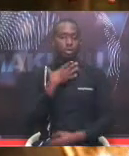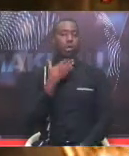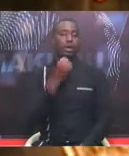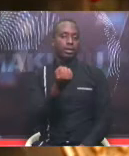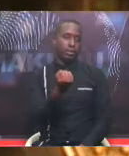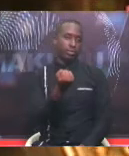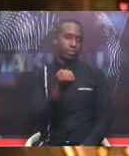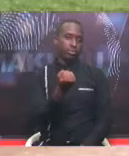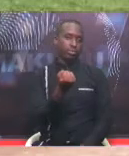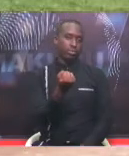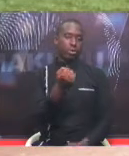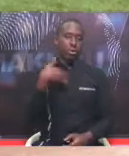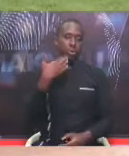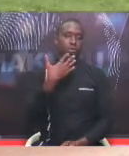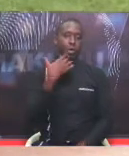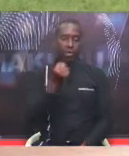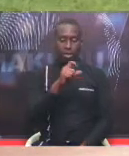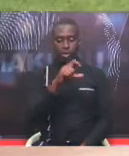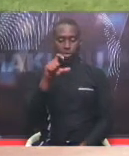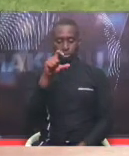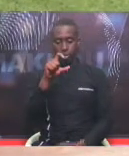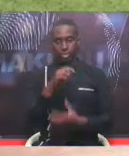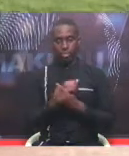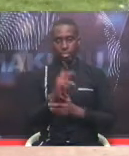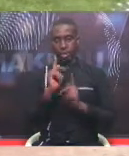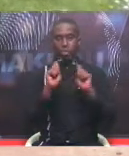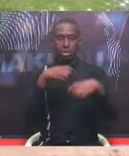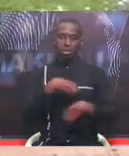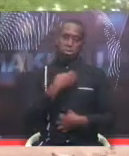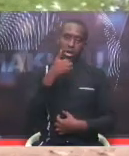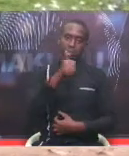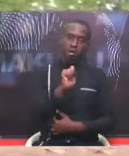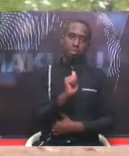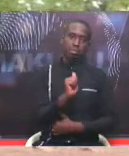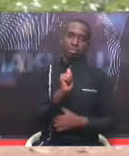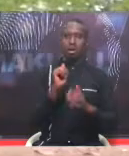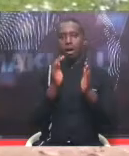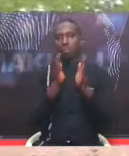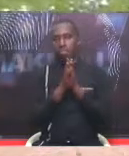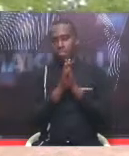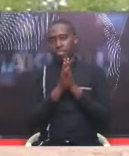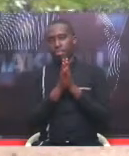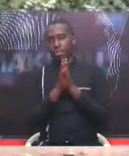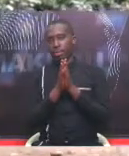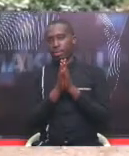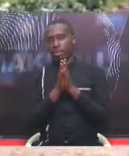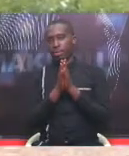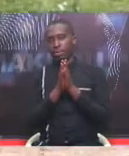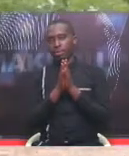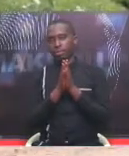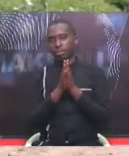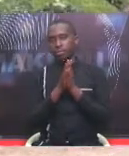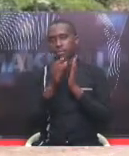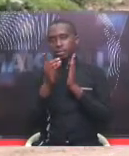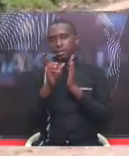buri munsi, buri wa gatanu w'icyumweru abantu bagasura ababo ndetse wa